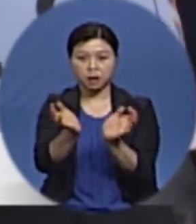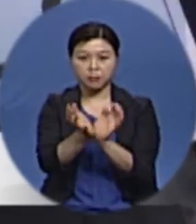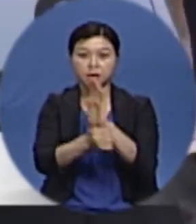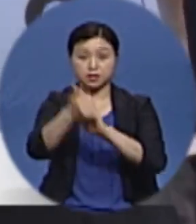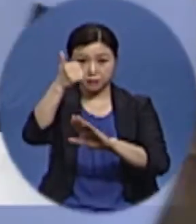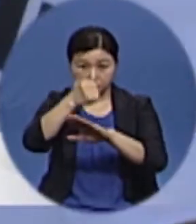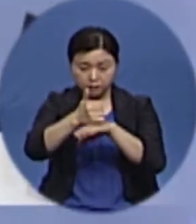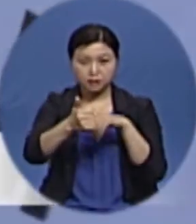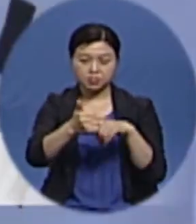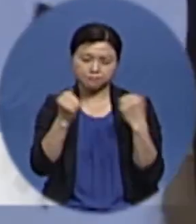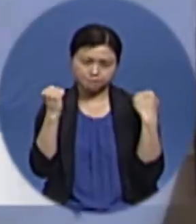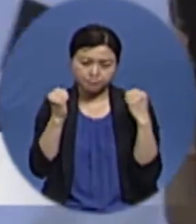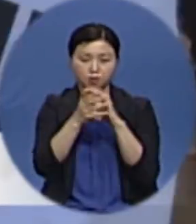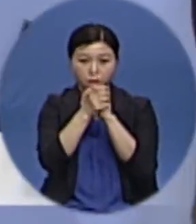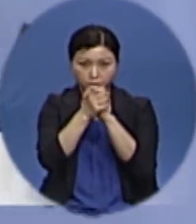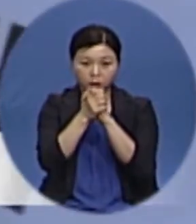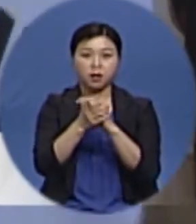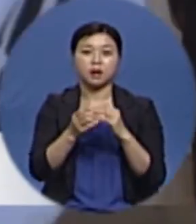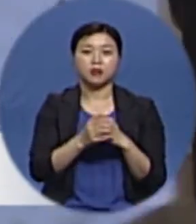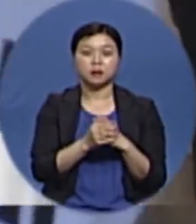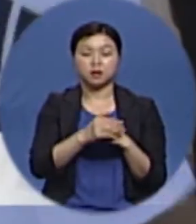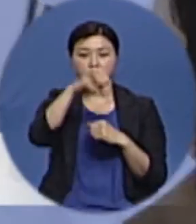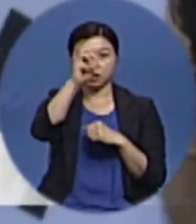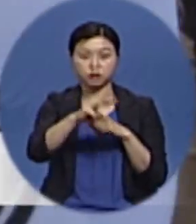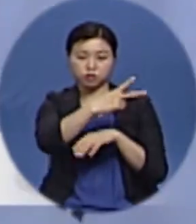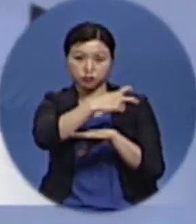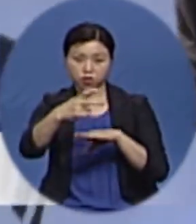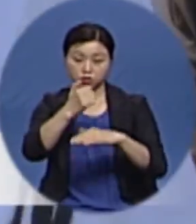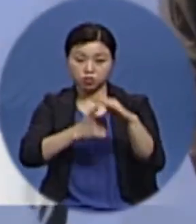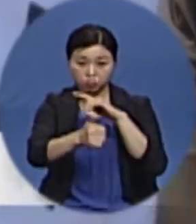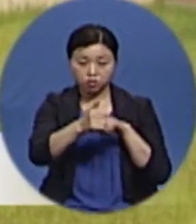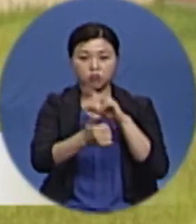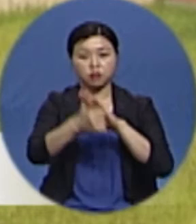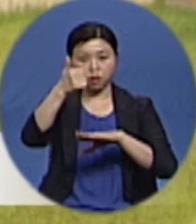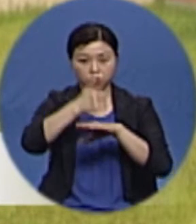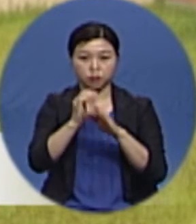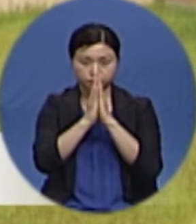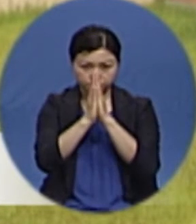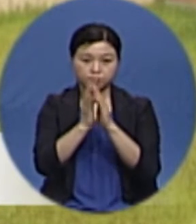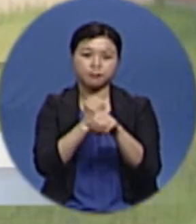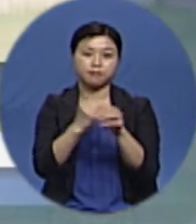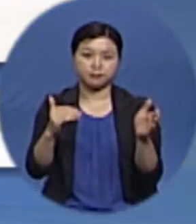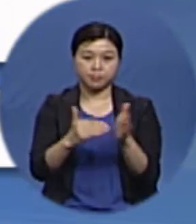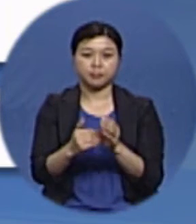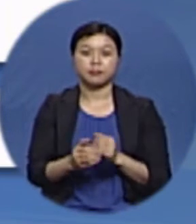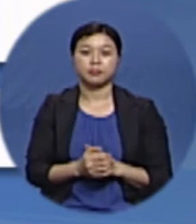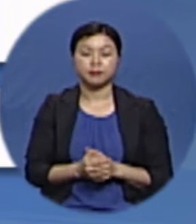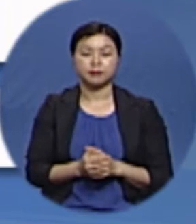기원하며 2019년 광주 세계수영선수권대회의 성공을 염원했습니다.